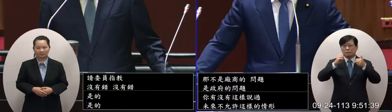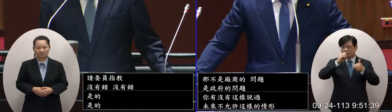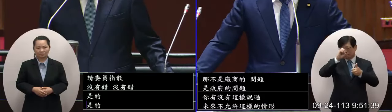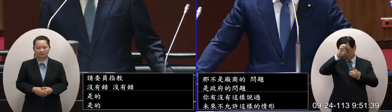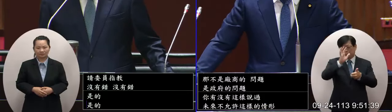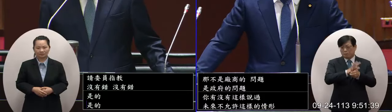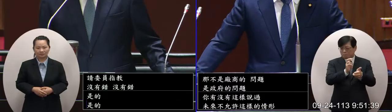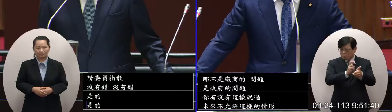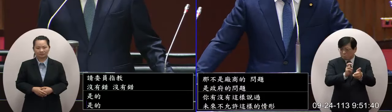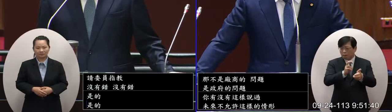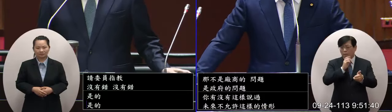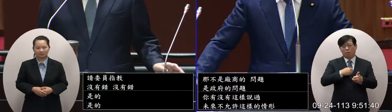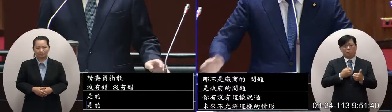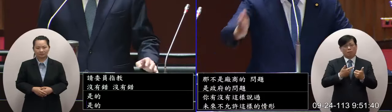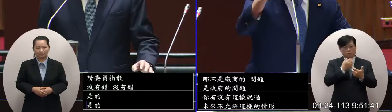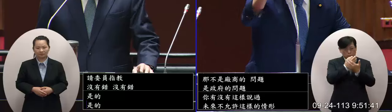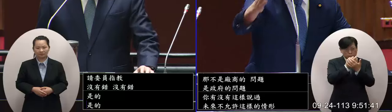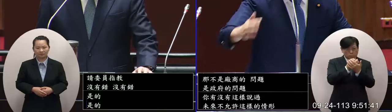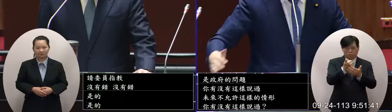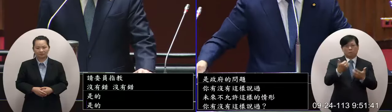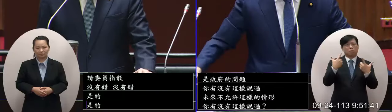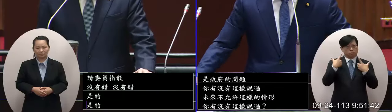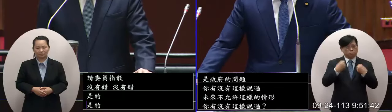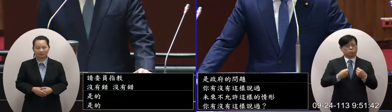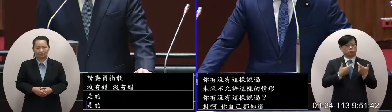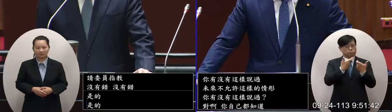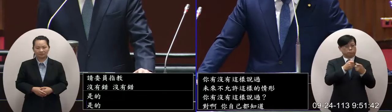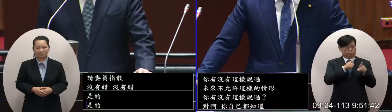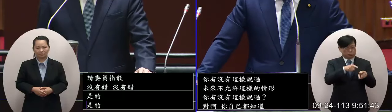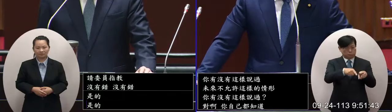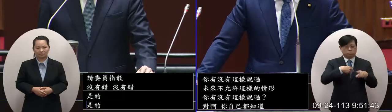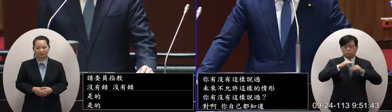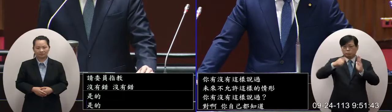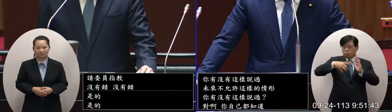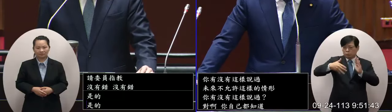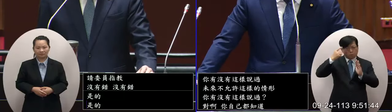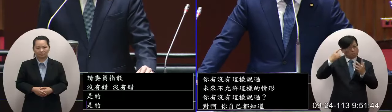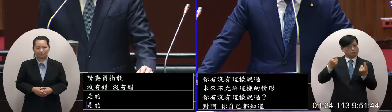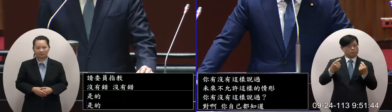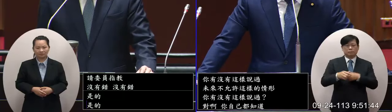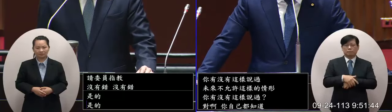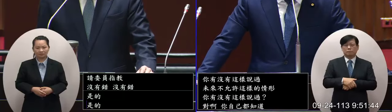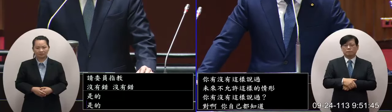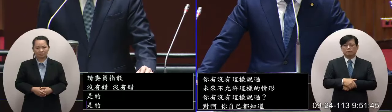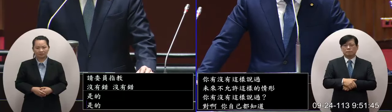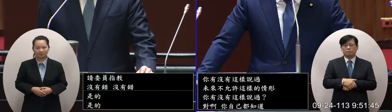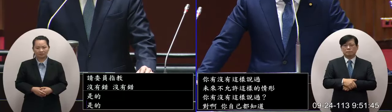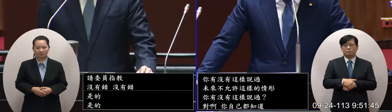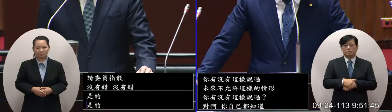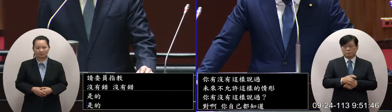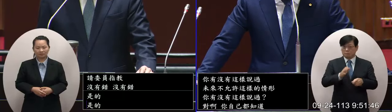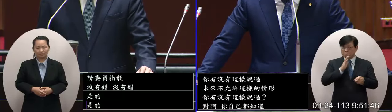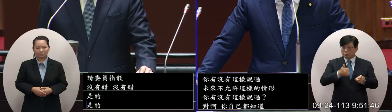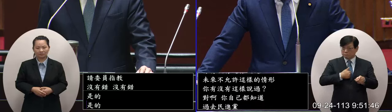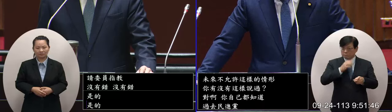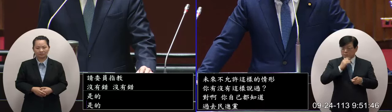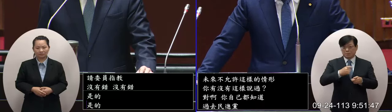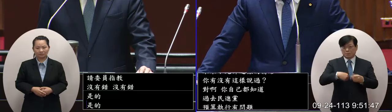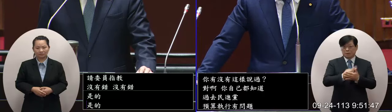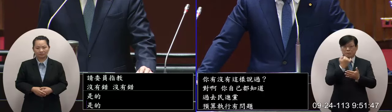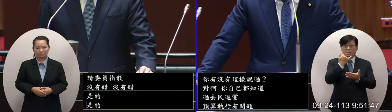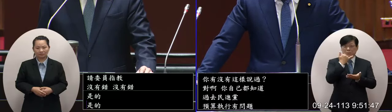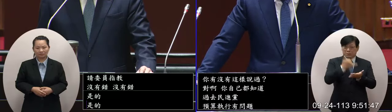关，好好监督荷包，也是顺行我们卓院长的意志啊。所以呢，难道只许荣